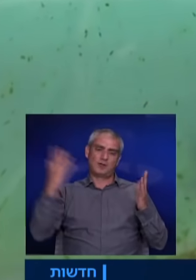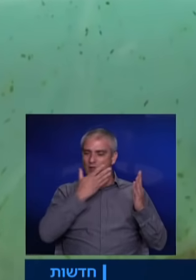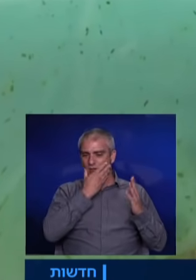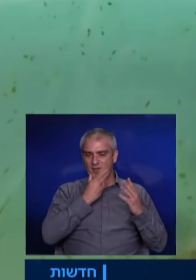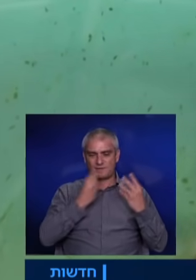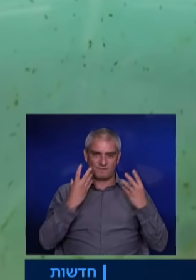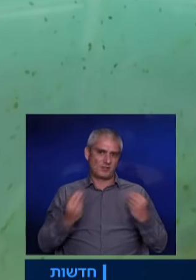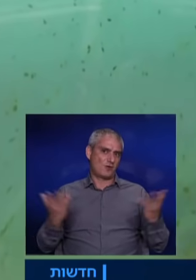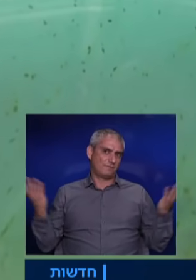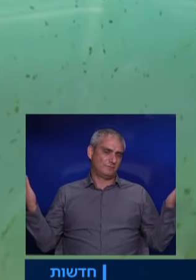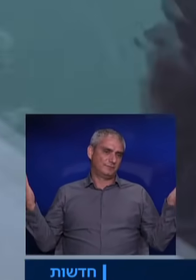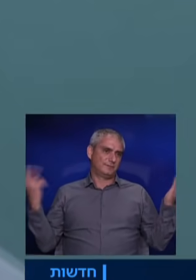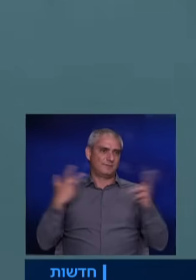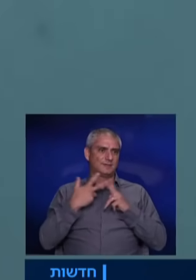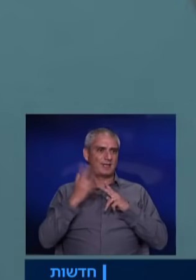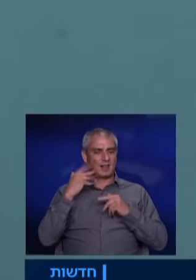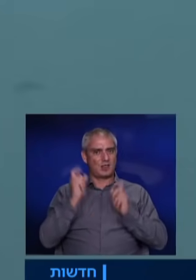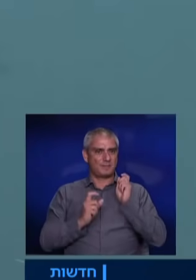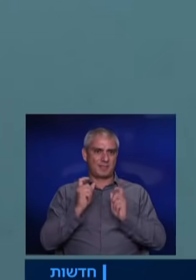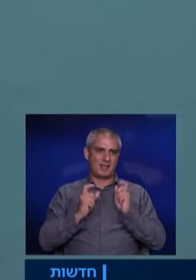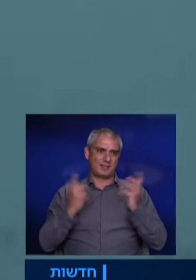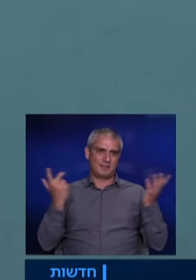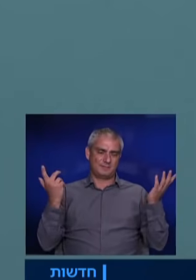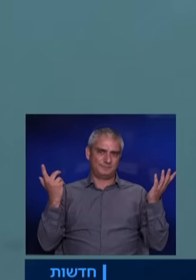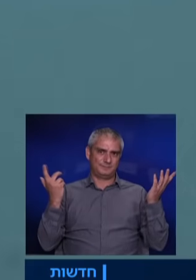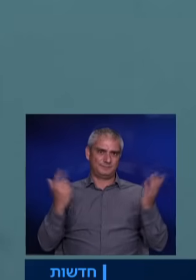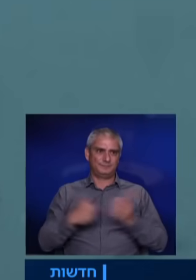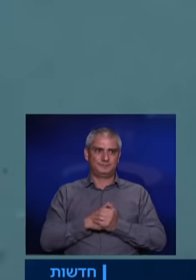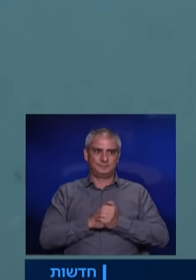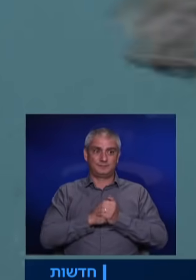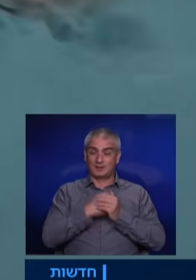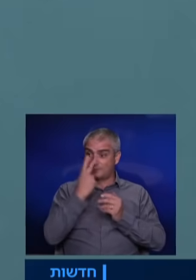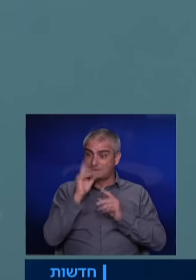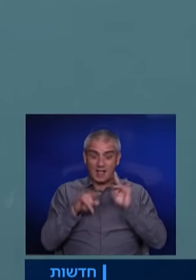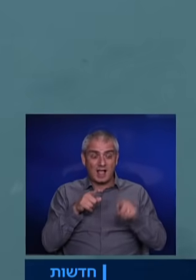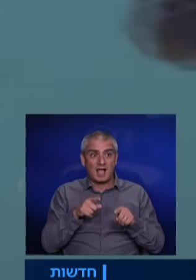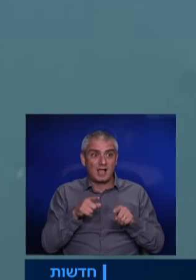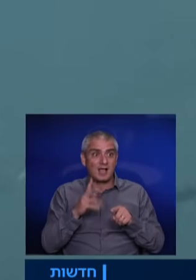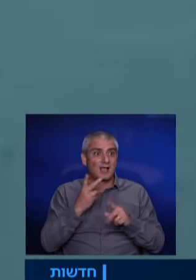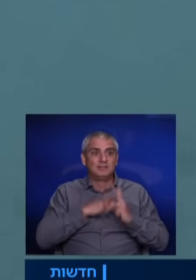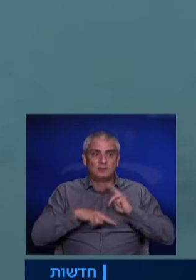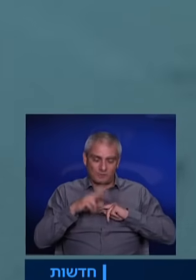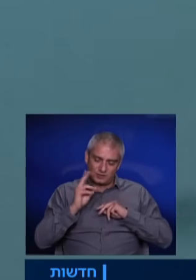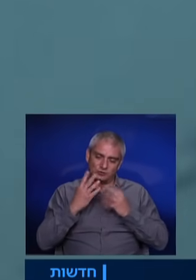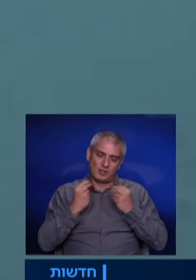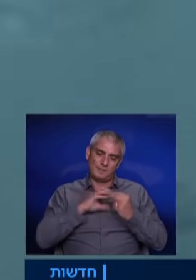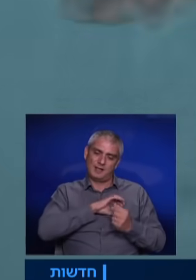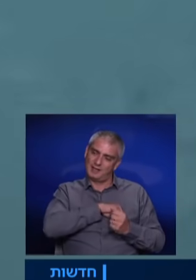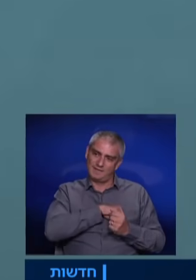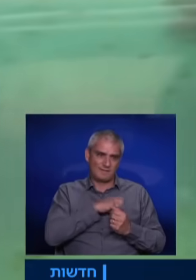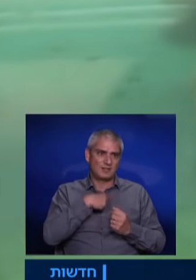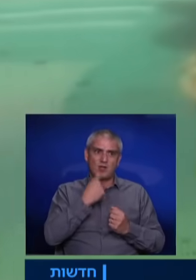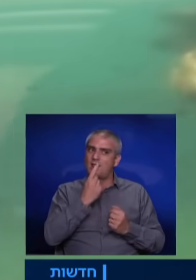וטוב. אנחנו רק צריכים להיות בני אדם. אתה מסתכל על כל חיה, איך היא סובלת, אז יש פה הרבה כאב. אני יכול להגיד